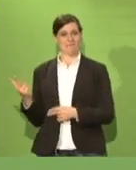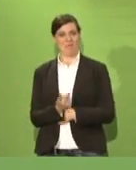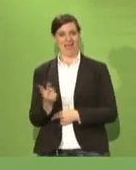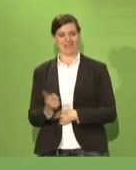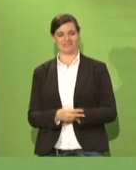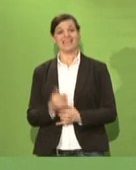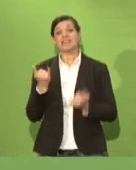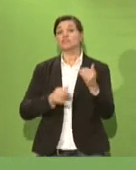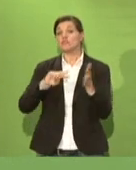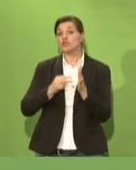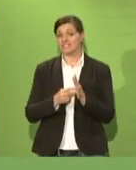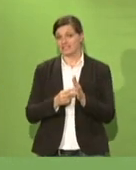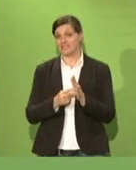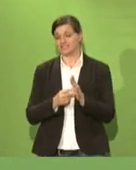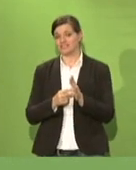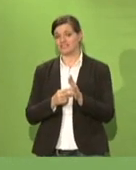Industriepolitik, die auf